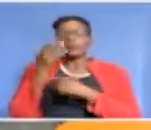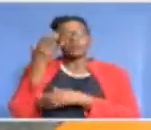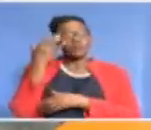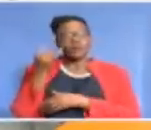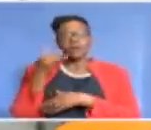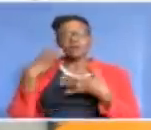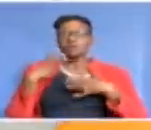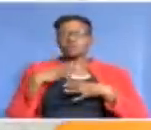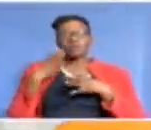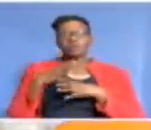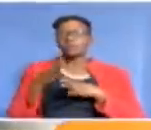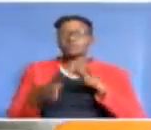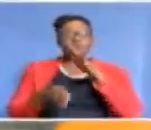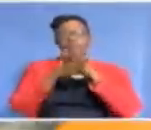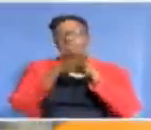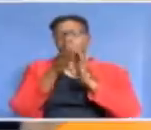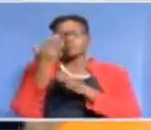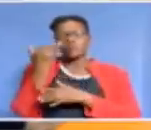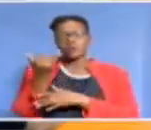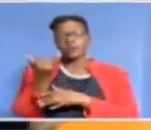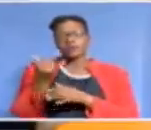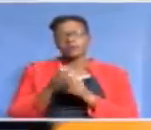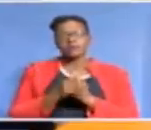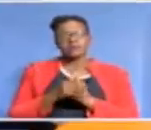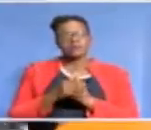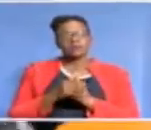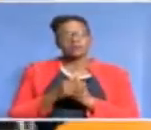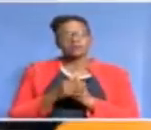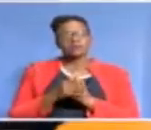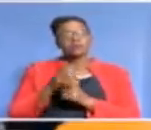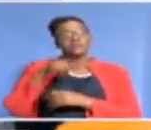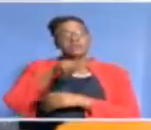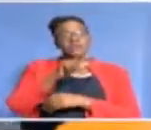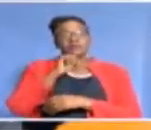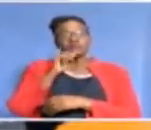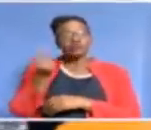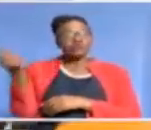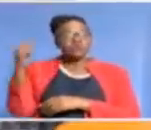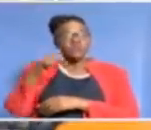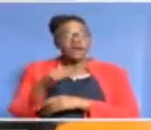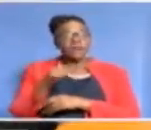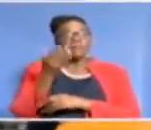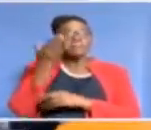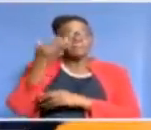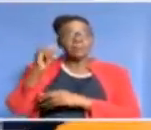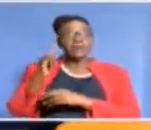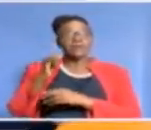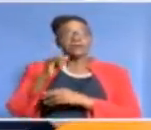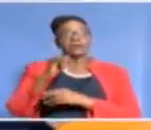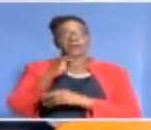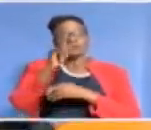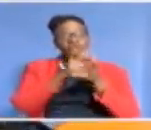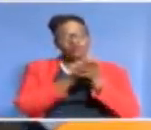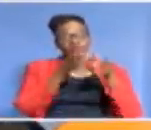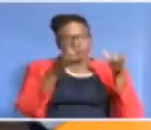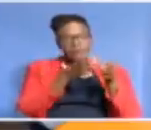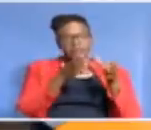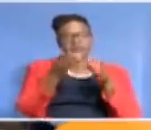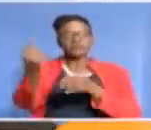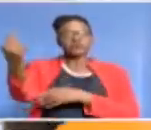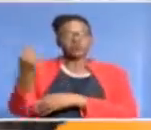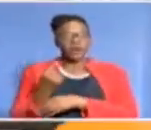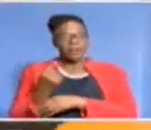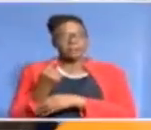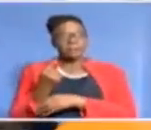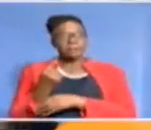hatakiwi tena katika bunge la Nairobi? She was not sent here by the party to come